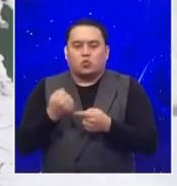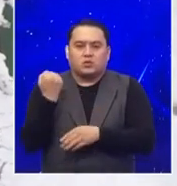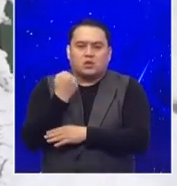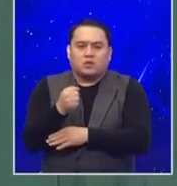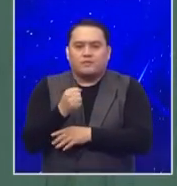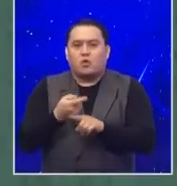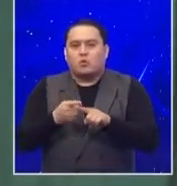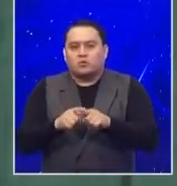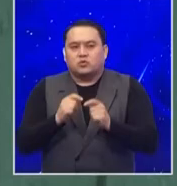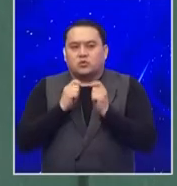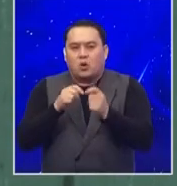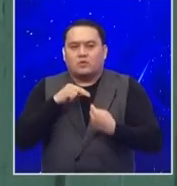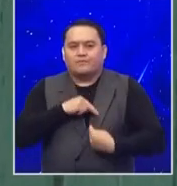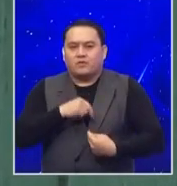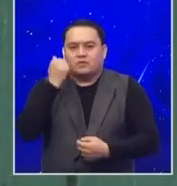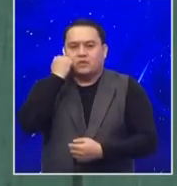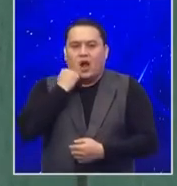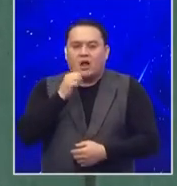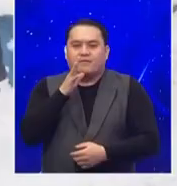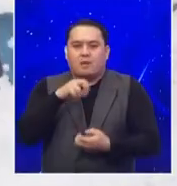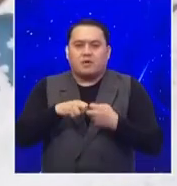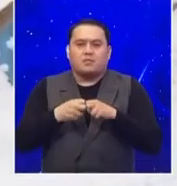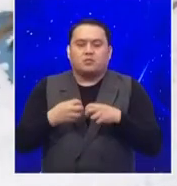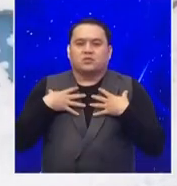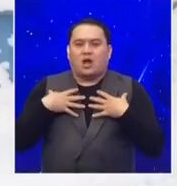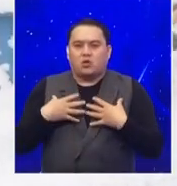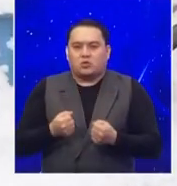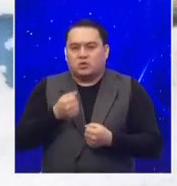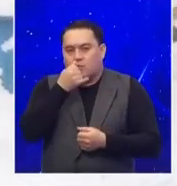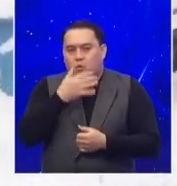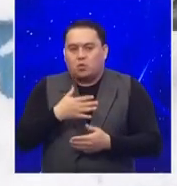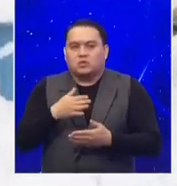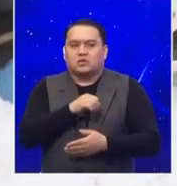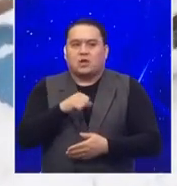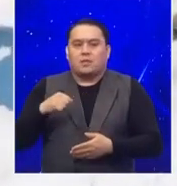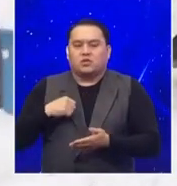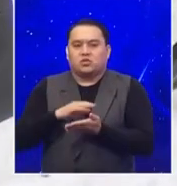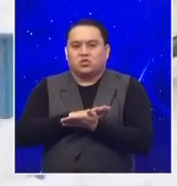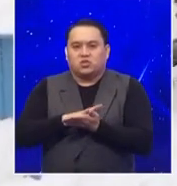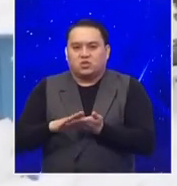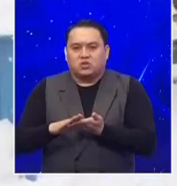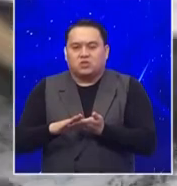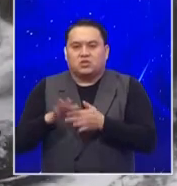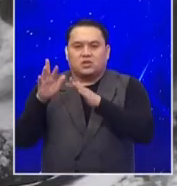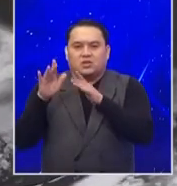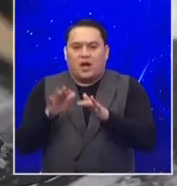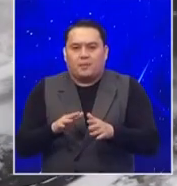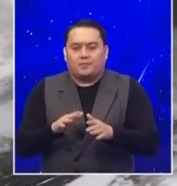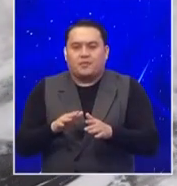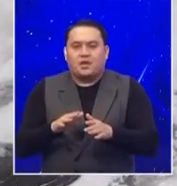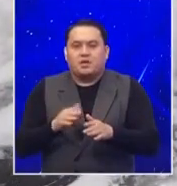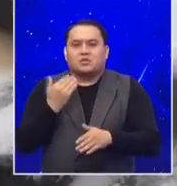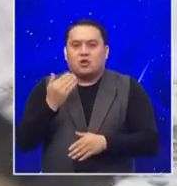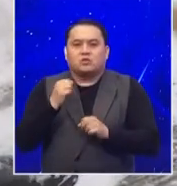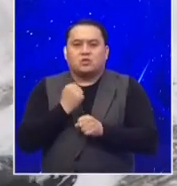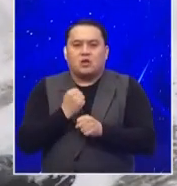наград. Сейчас из-за преклонного возраста и проблем со здоровьем она не в силах самостоятельно очистить двор от обильно выпавшего снега. За нее